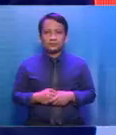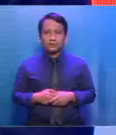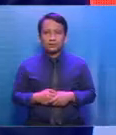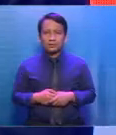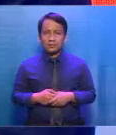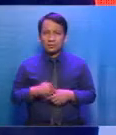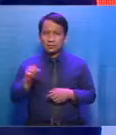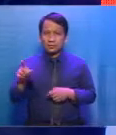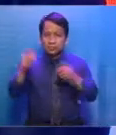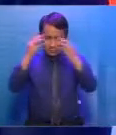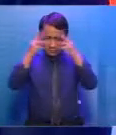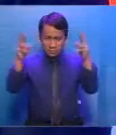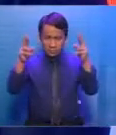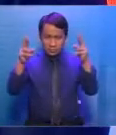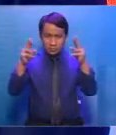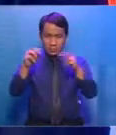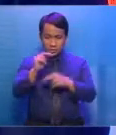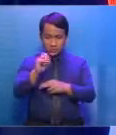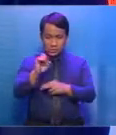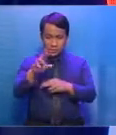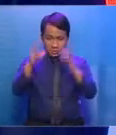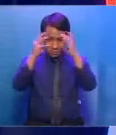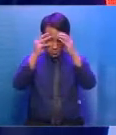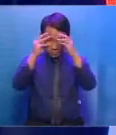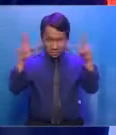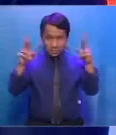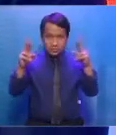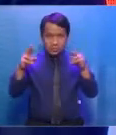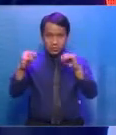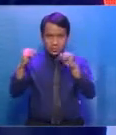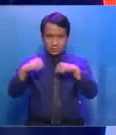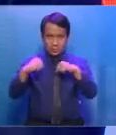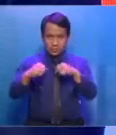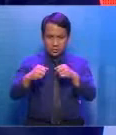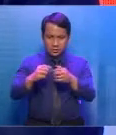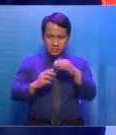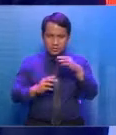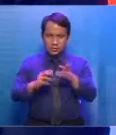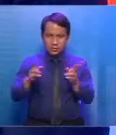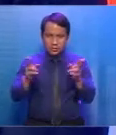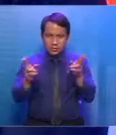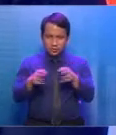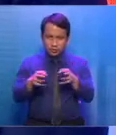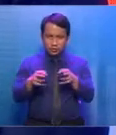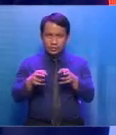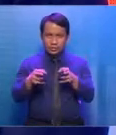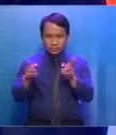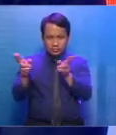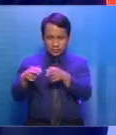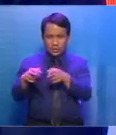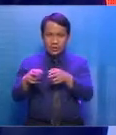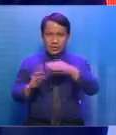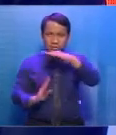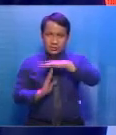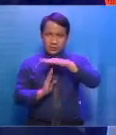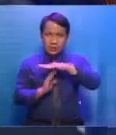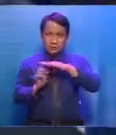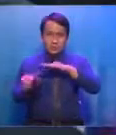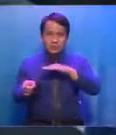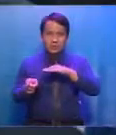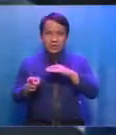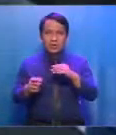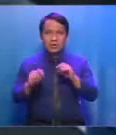Nagkasundo mga mayors sa Metro Manila na ikriya ng curfew hour sa kani-kanilang mga lungsod. Ayon kay San Juan Mayor Francis